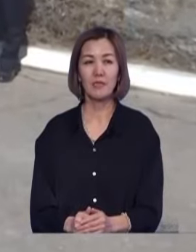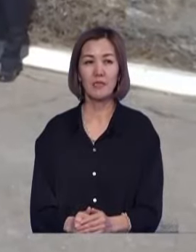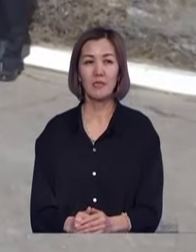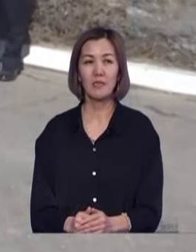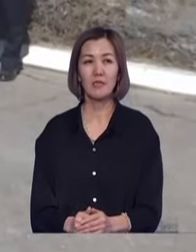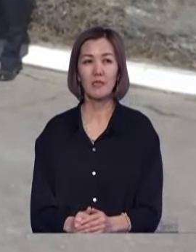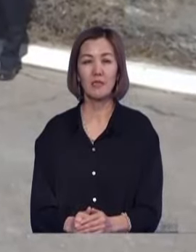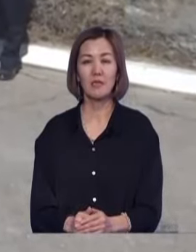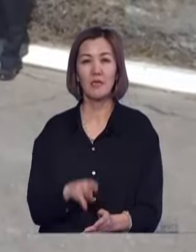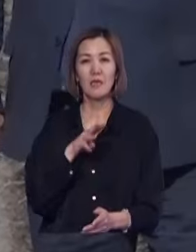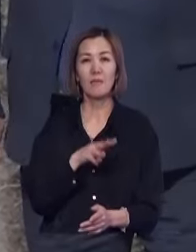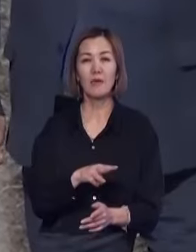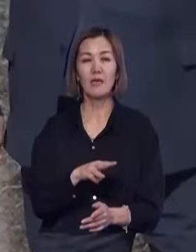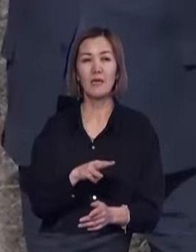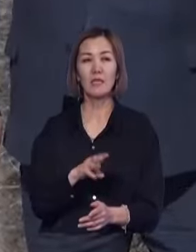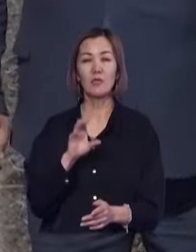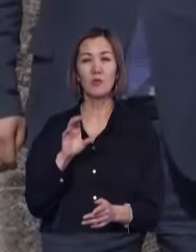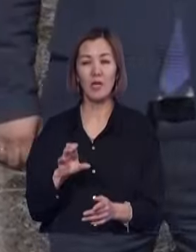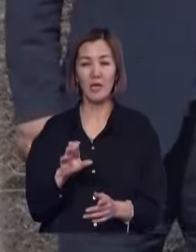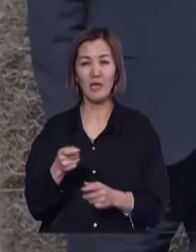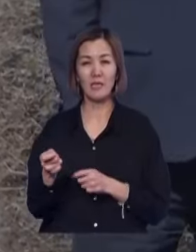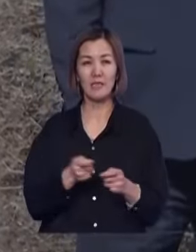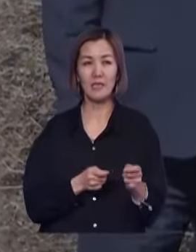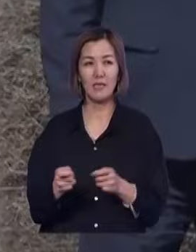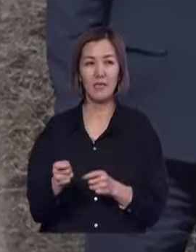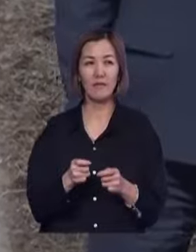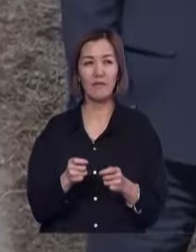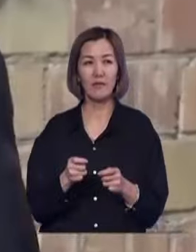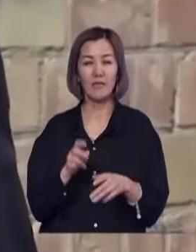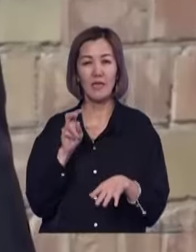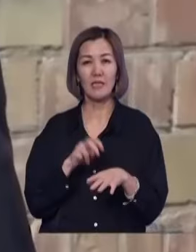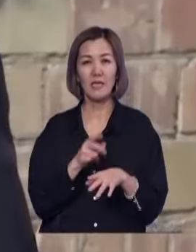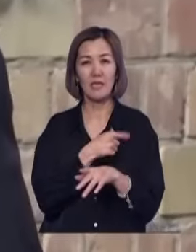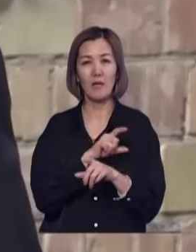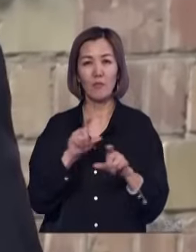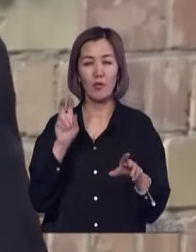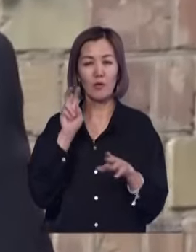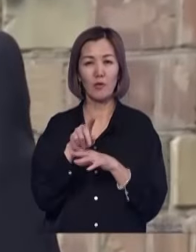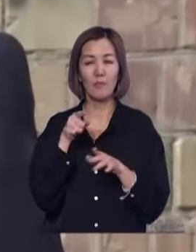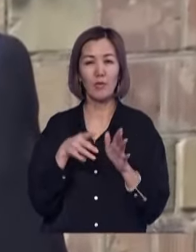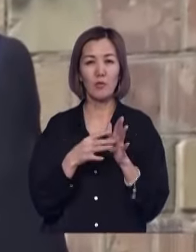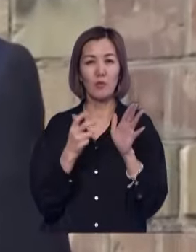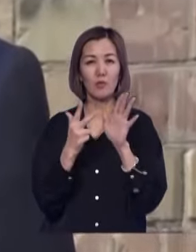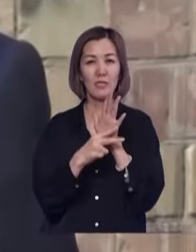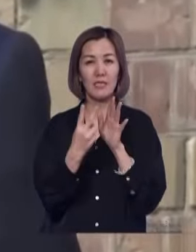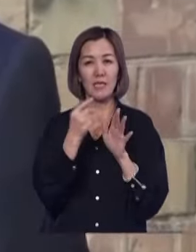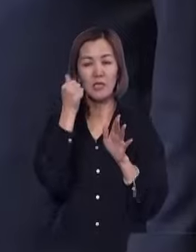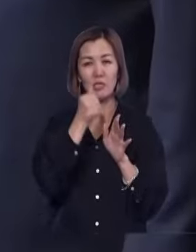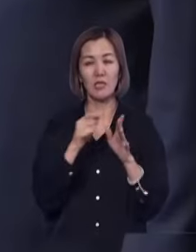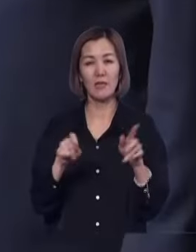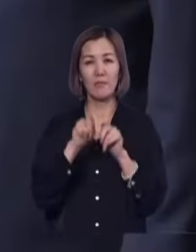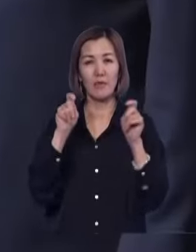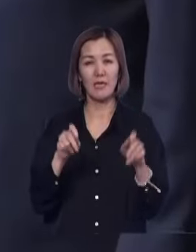Өңірге сапарында Марат Елеусізұлы әуелі Топар ауылындағы дәрігерлік амбулаторияға аялдады. Аталмыш нысан 1982 жылы